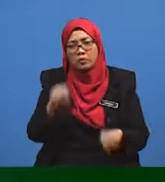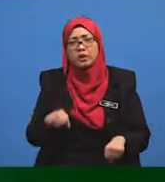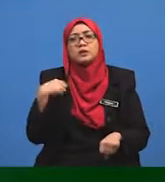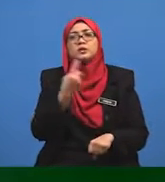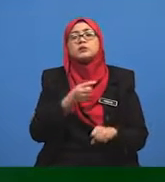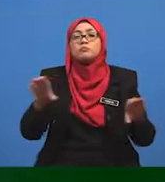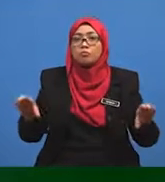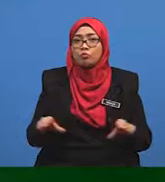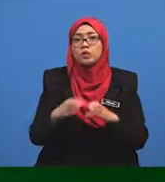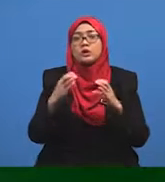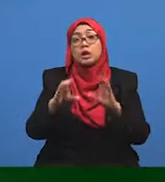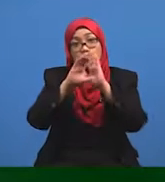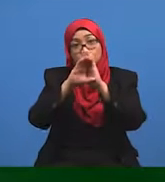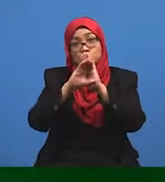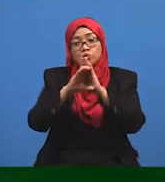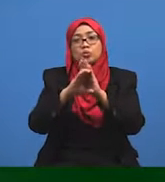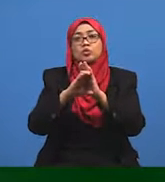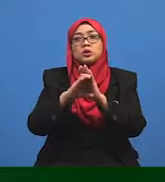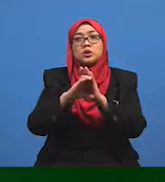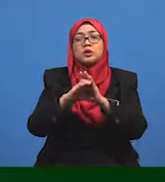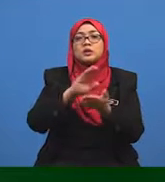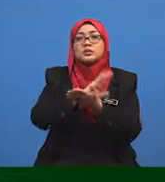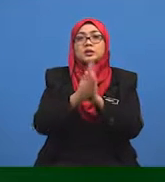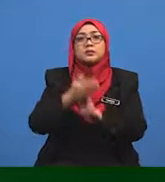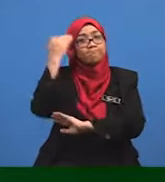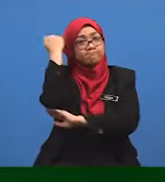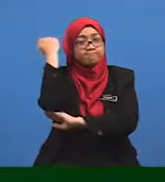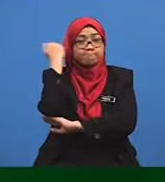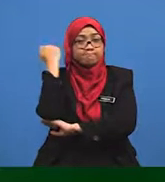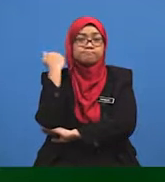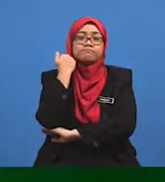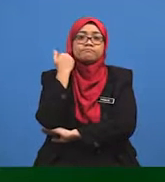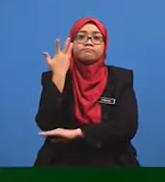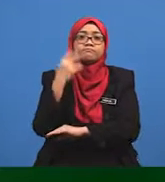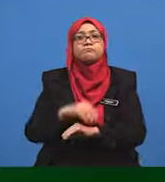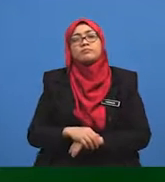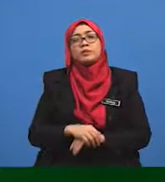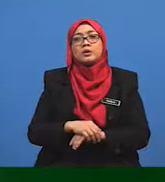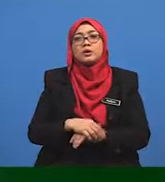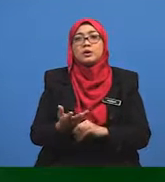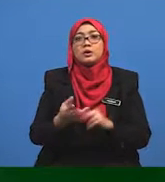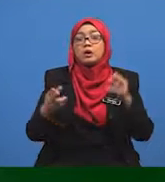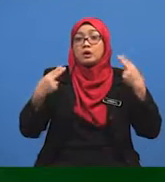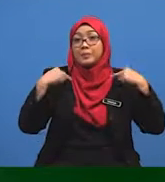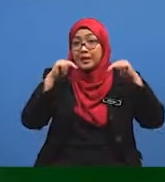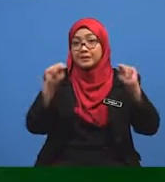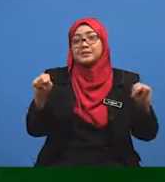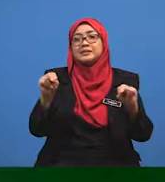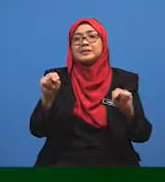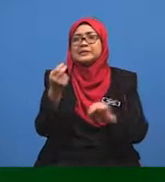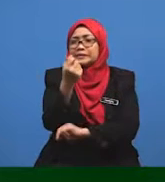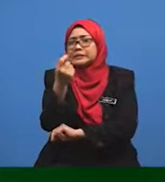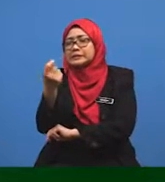seperti membuka firma guaman, menjalankan perusahaan sama ada kecil atau sederhana,